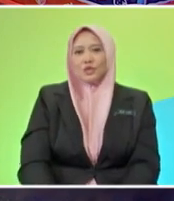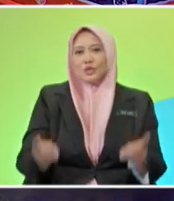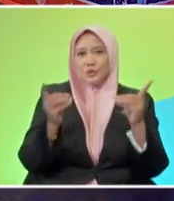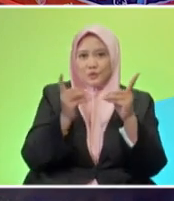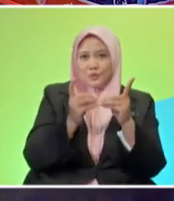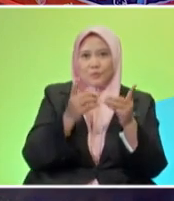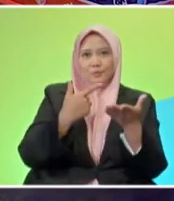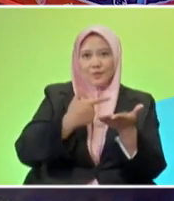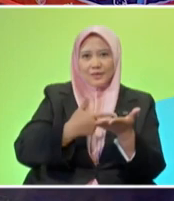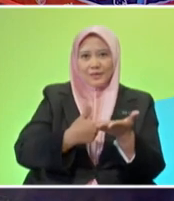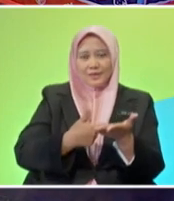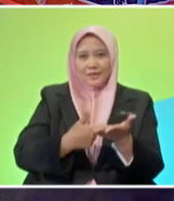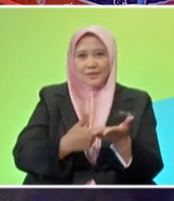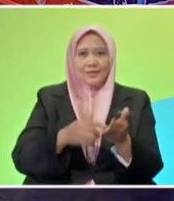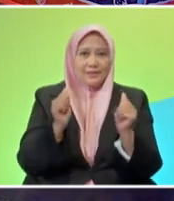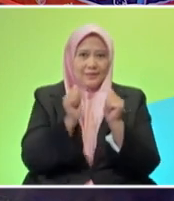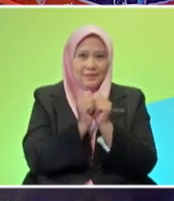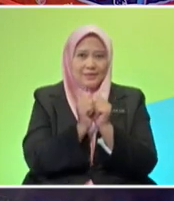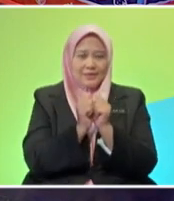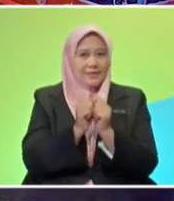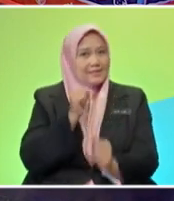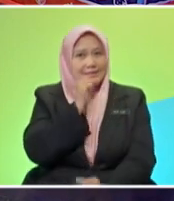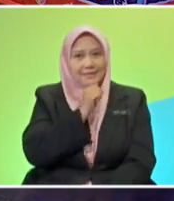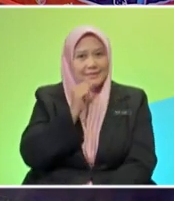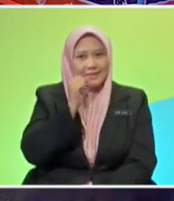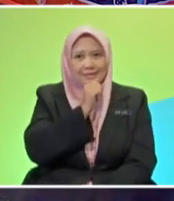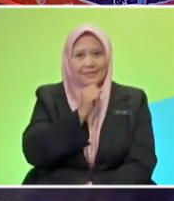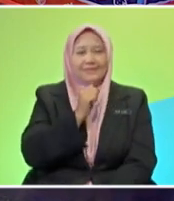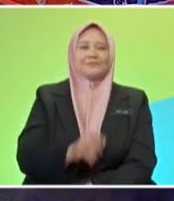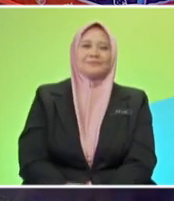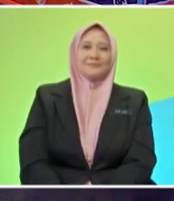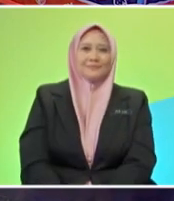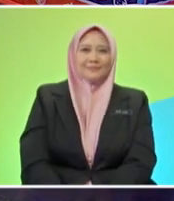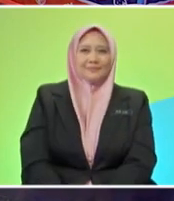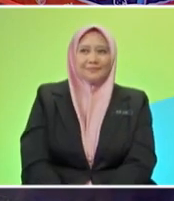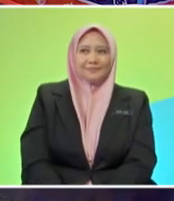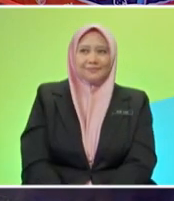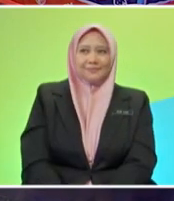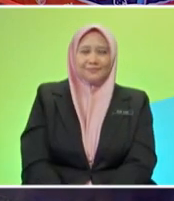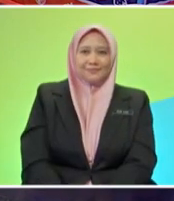episod kali ini, cikgu, dengan nyanyian. Jom nyanyi bersama-sama. Terima kasih. Kita jumpa lagi.